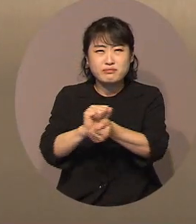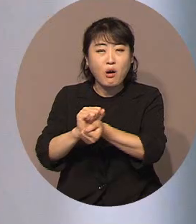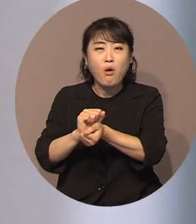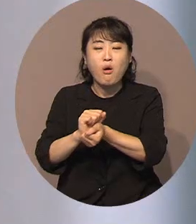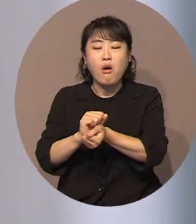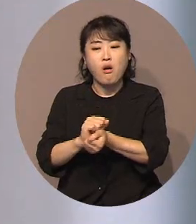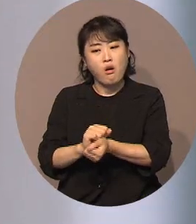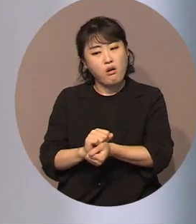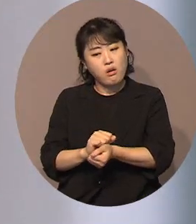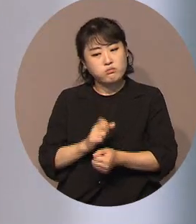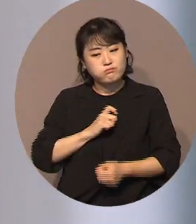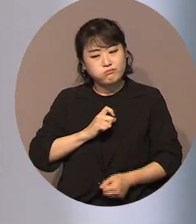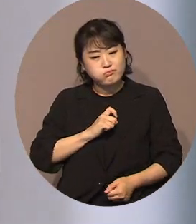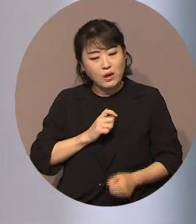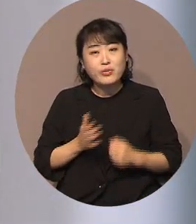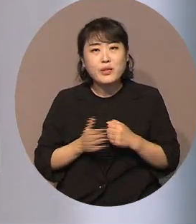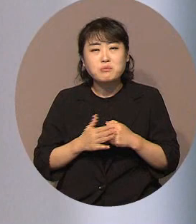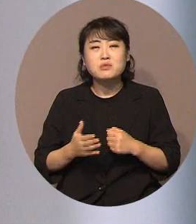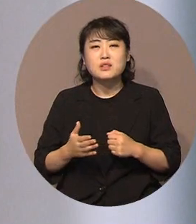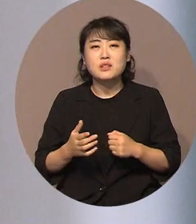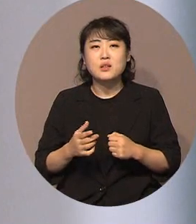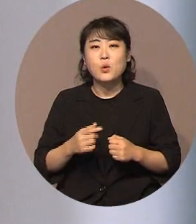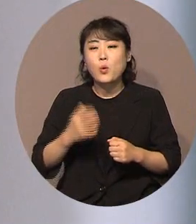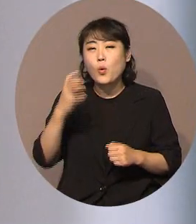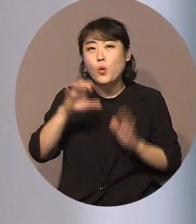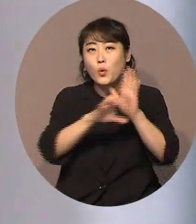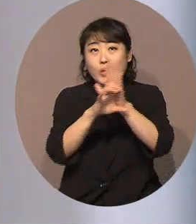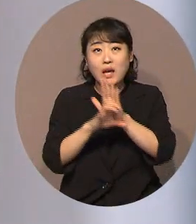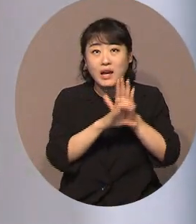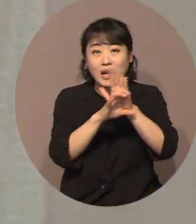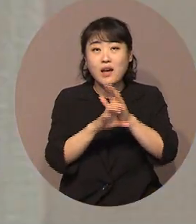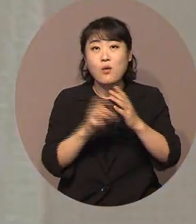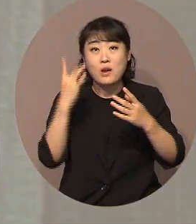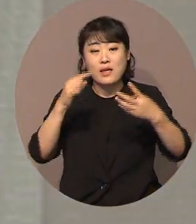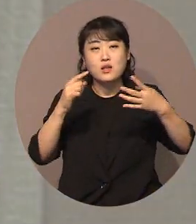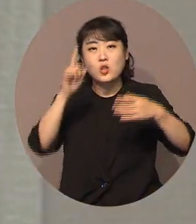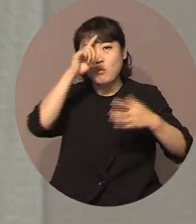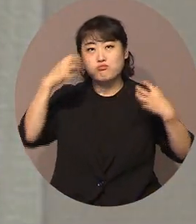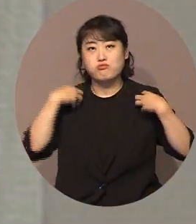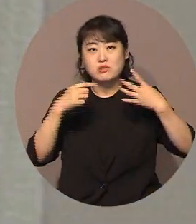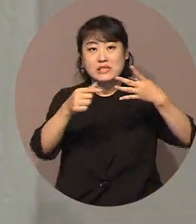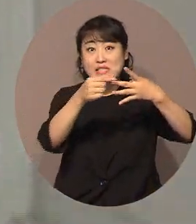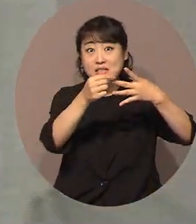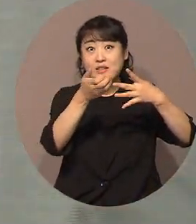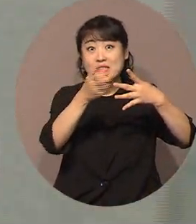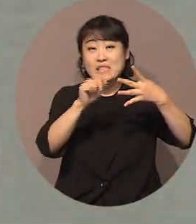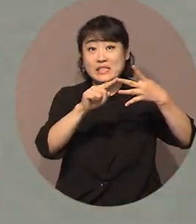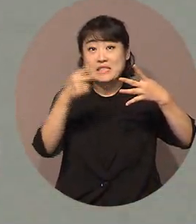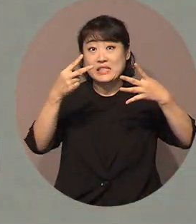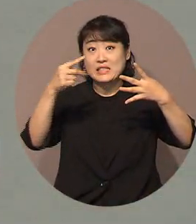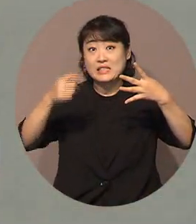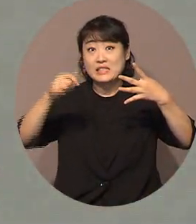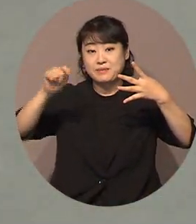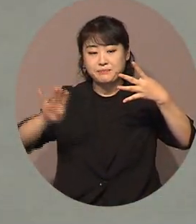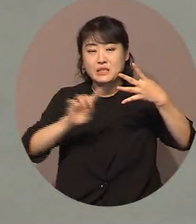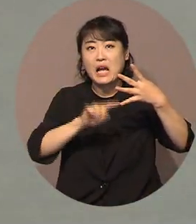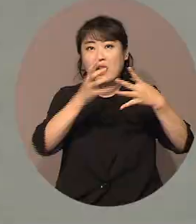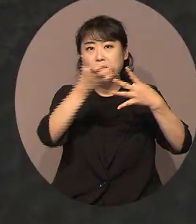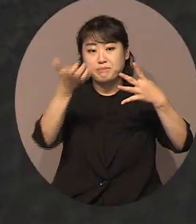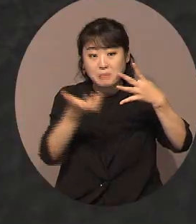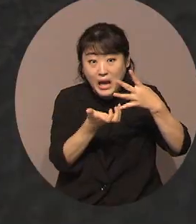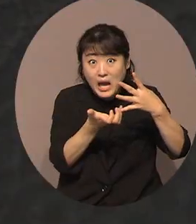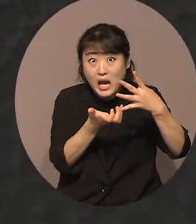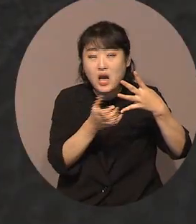않자 정부는 코로나 감염병 등급을 2등급에서 4등급으로 낮춰 관리하려던 방역지침